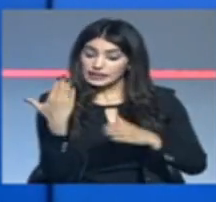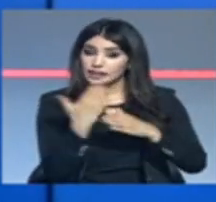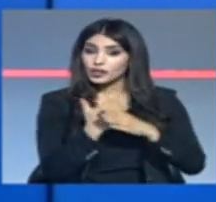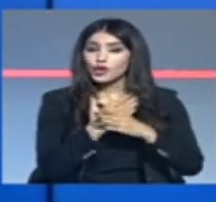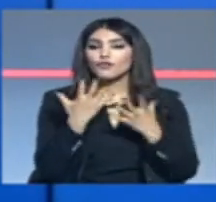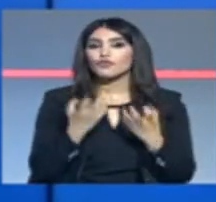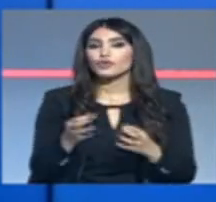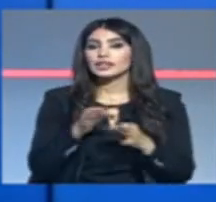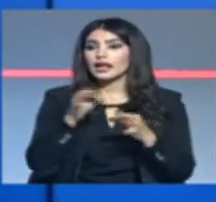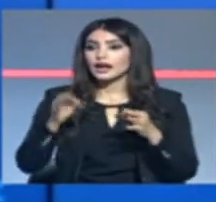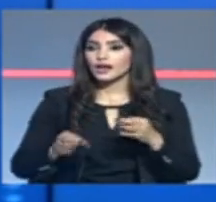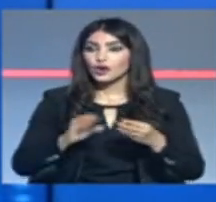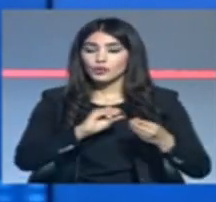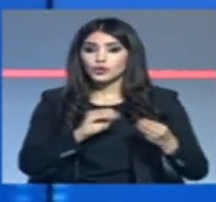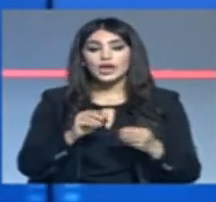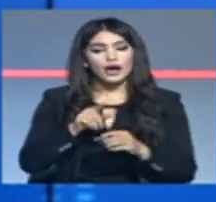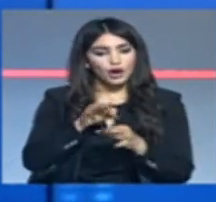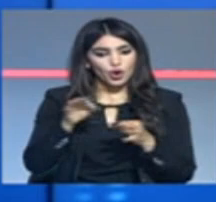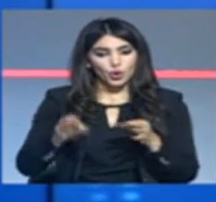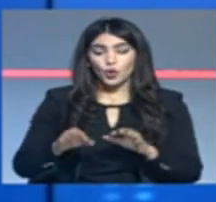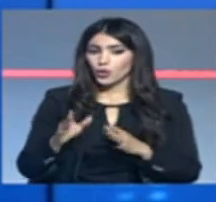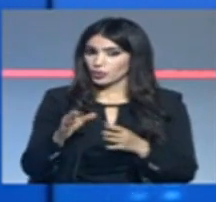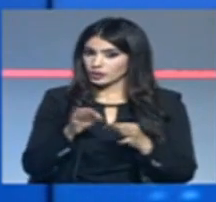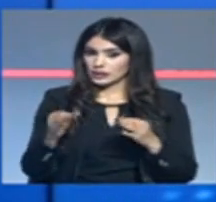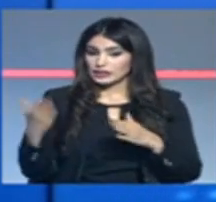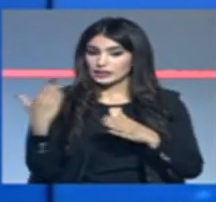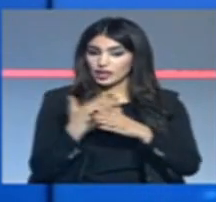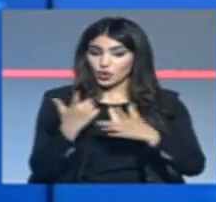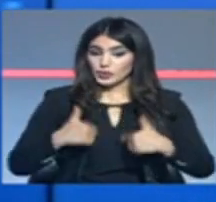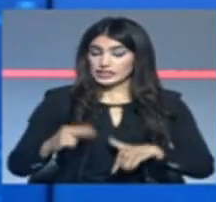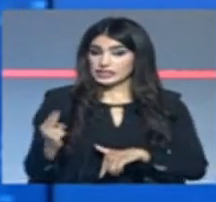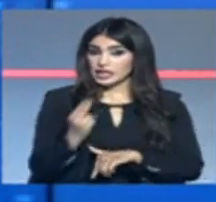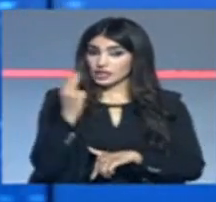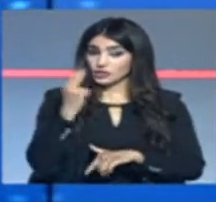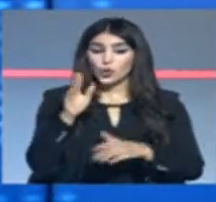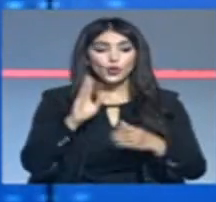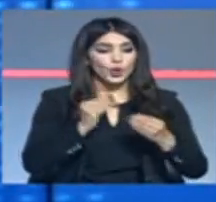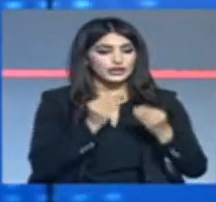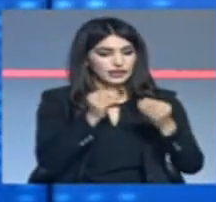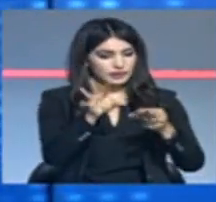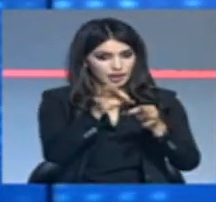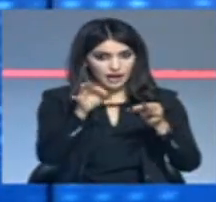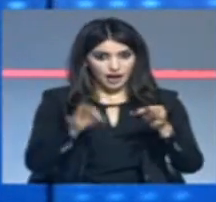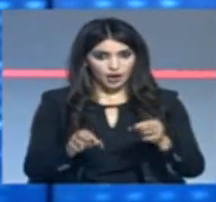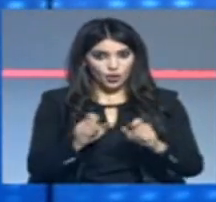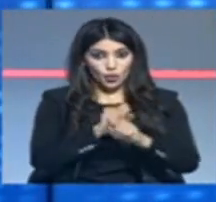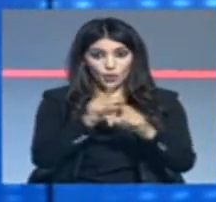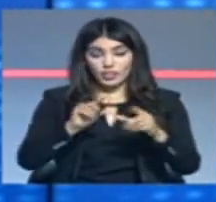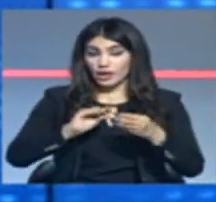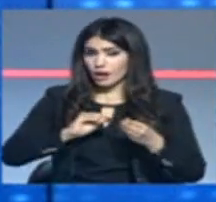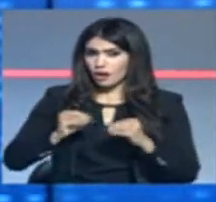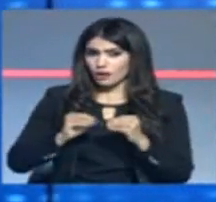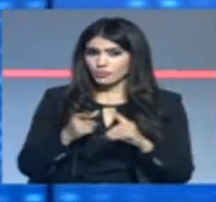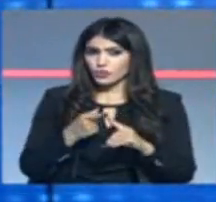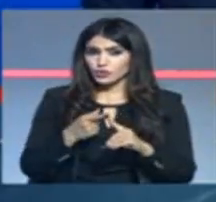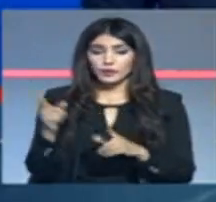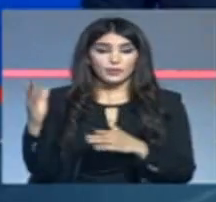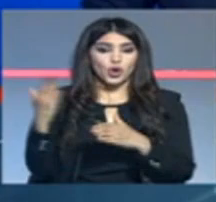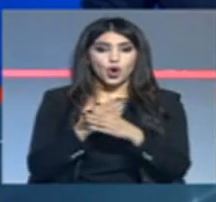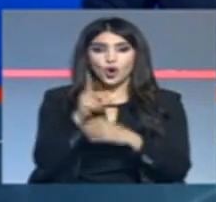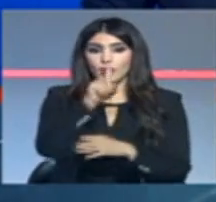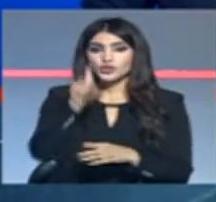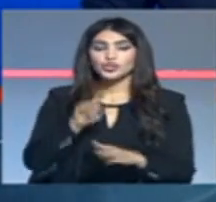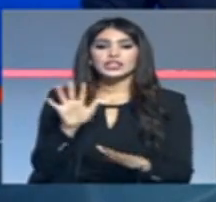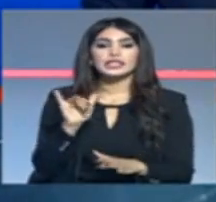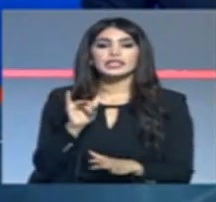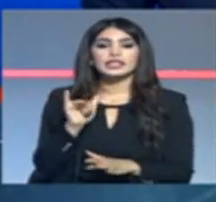تحل المشكل، نحبوا نلقاو حل، ولقينا حلول، ودخلت وزاره التعليم العالي وحلت المشاكل، وحتى المشاكل اللي فما قاعدين الحل فيها. بيد